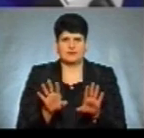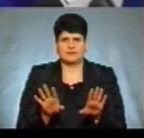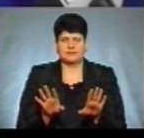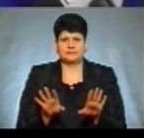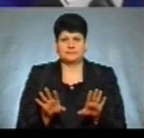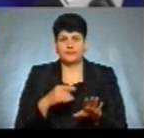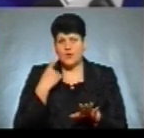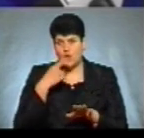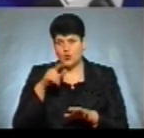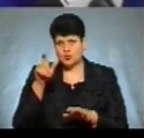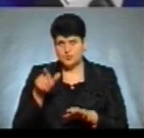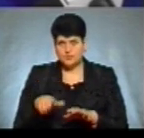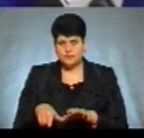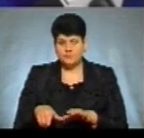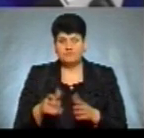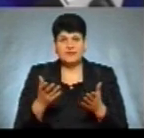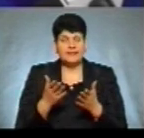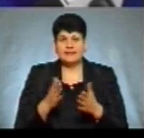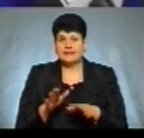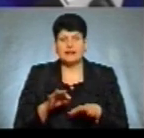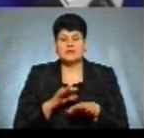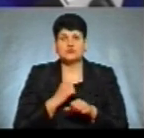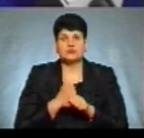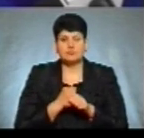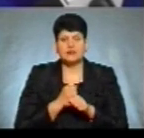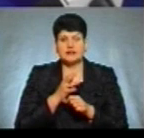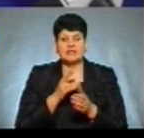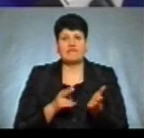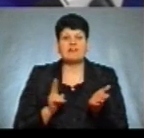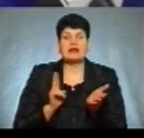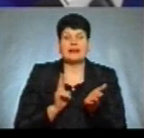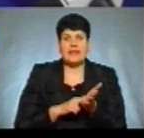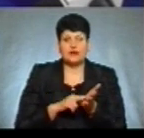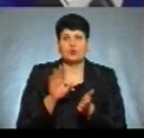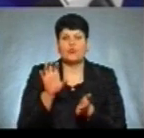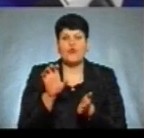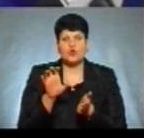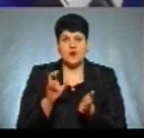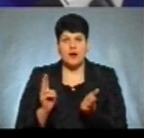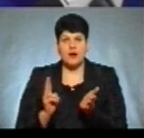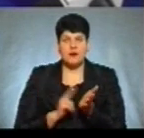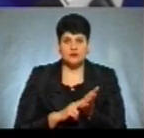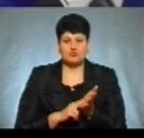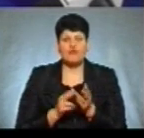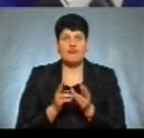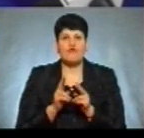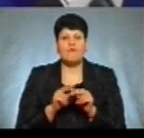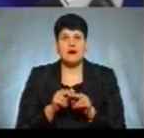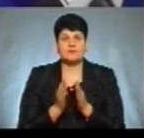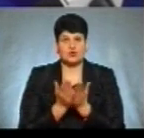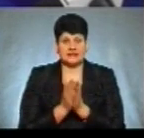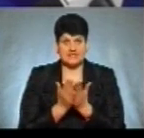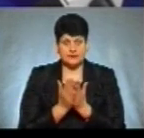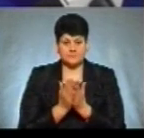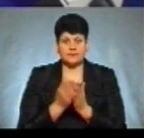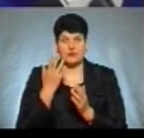цього. Особи, які не здійснили вчасно вклейку фотокартки в паспорт-книжечку при